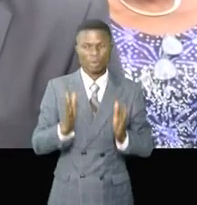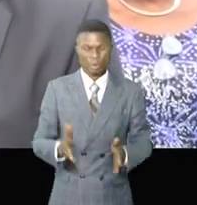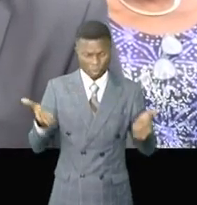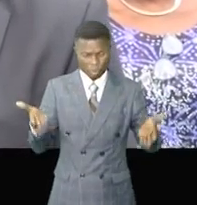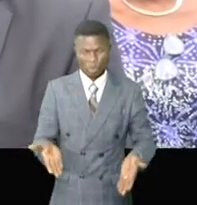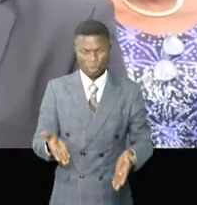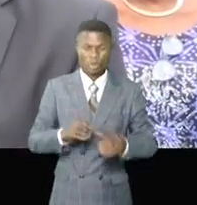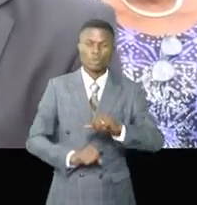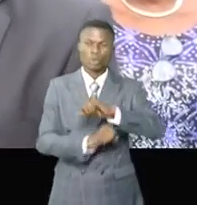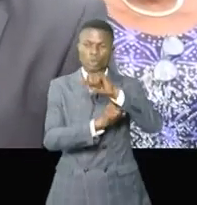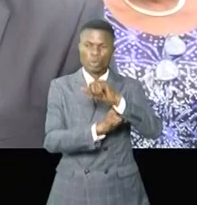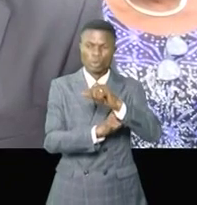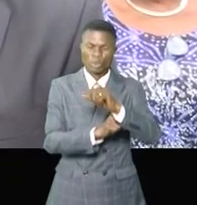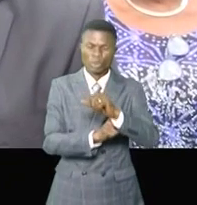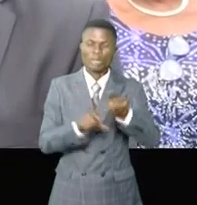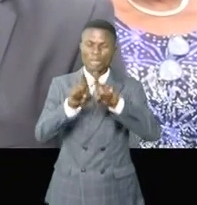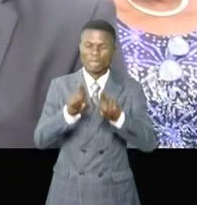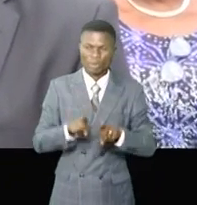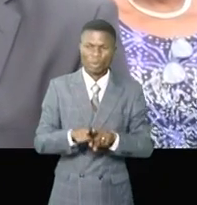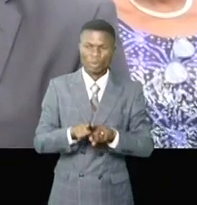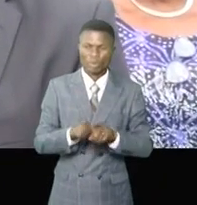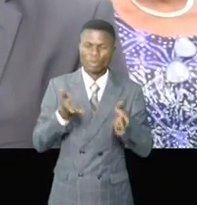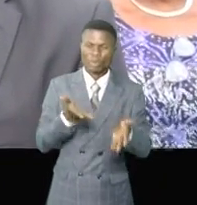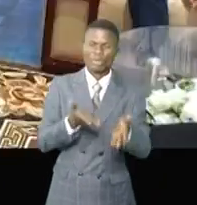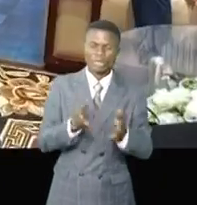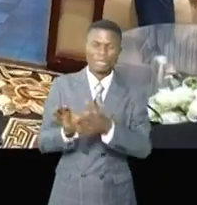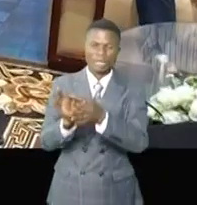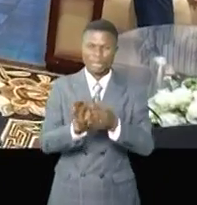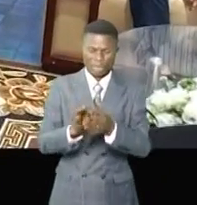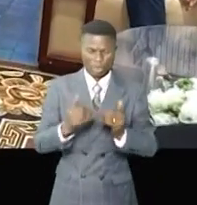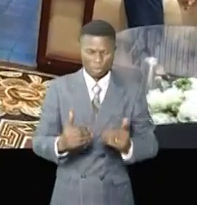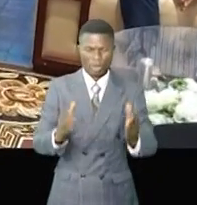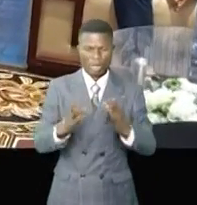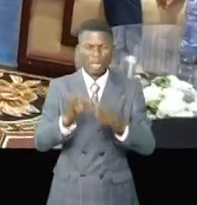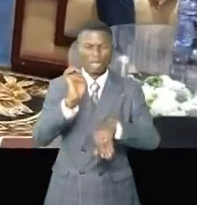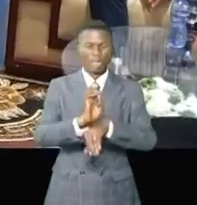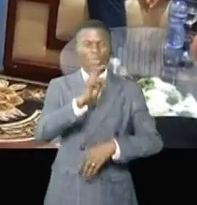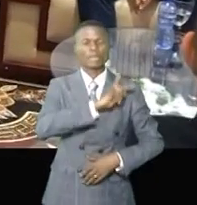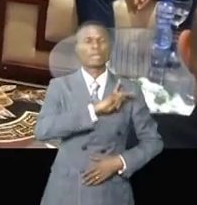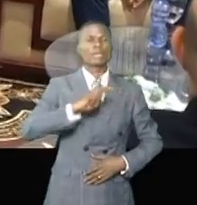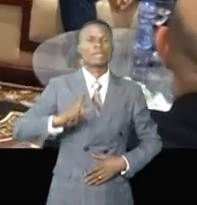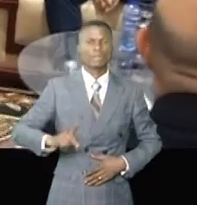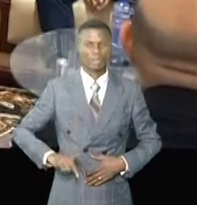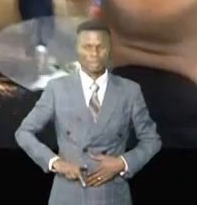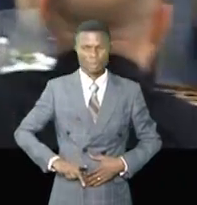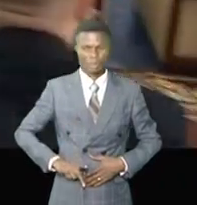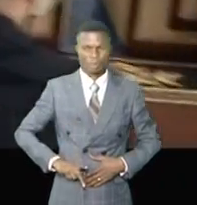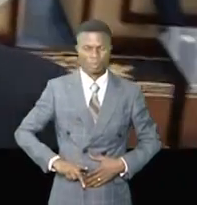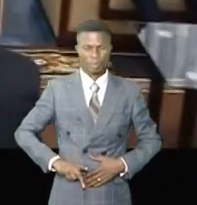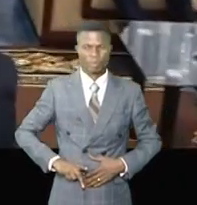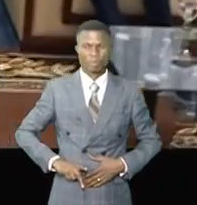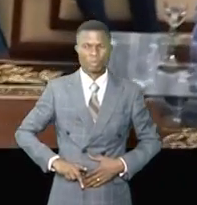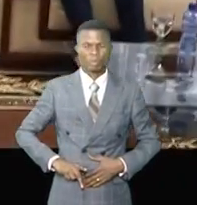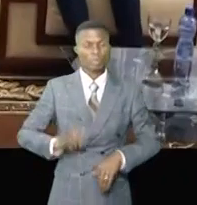pour soutenir et agrandir notre relation avec l'église kimbanguiste, et car